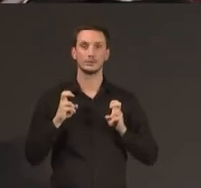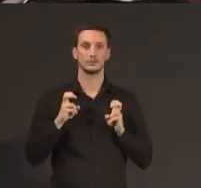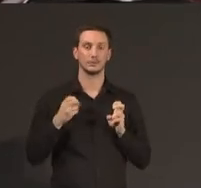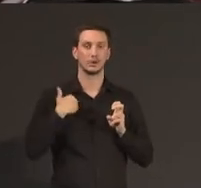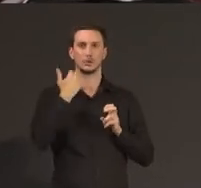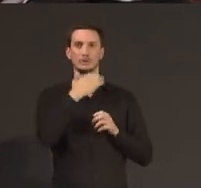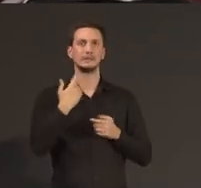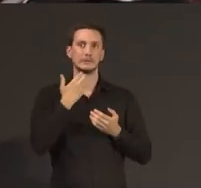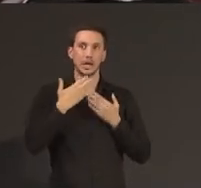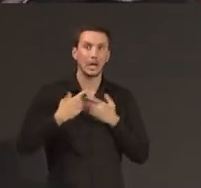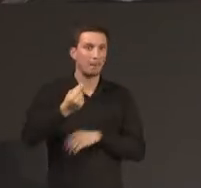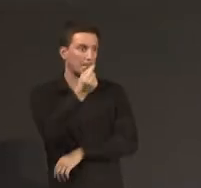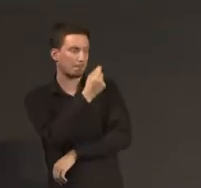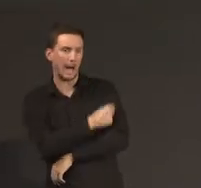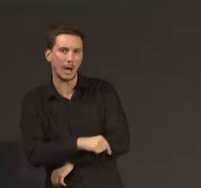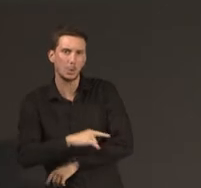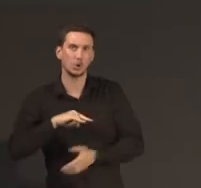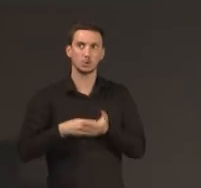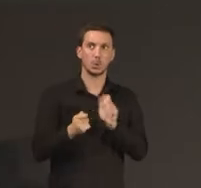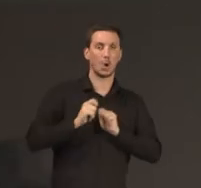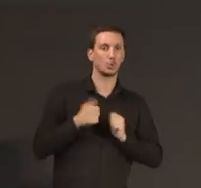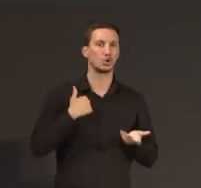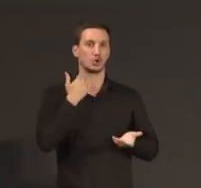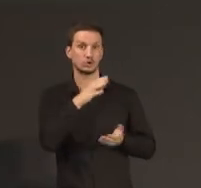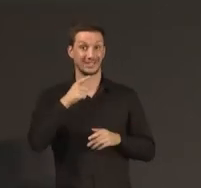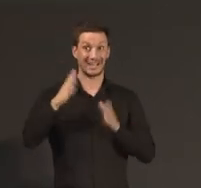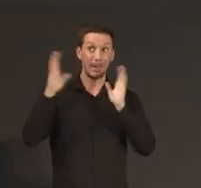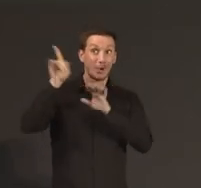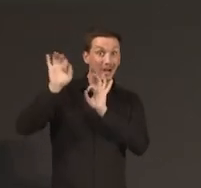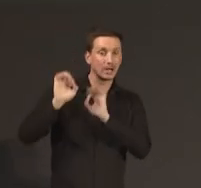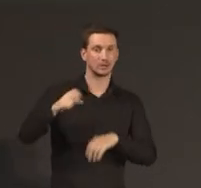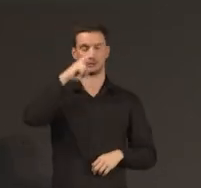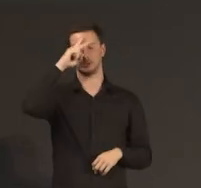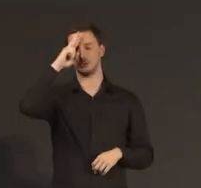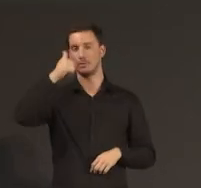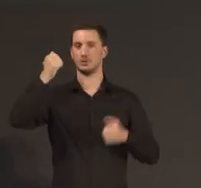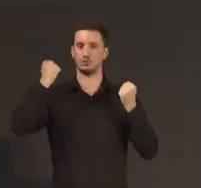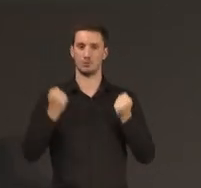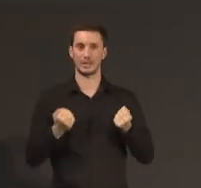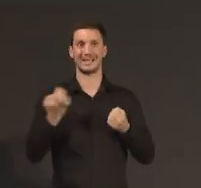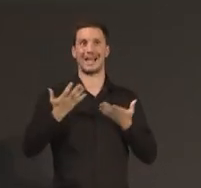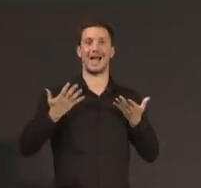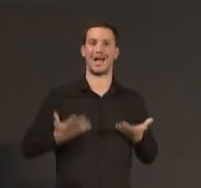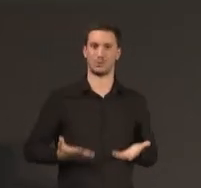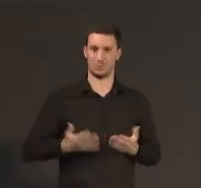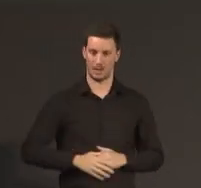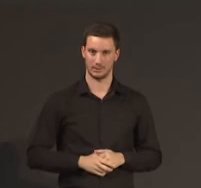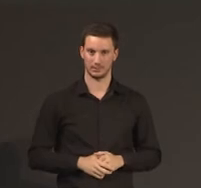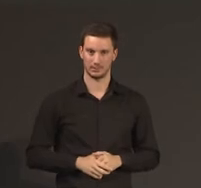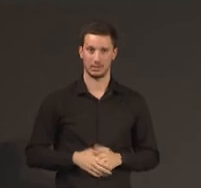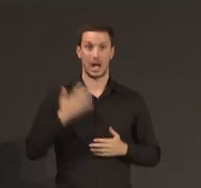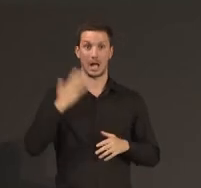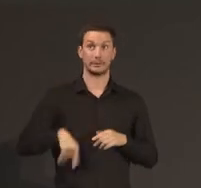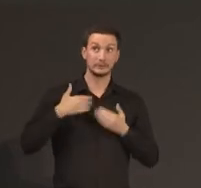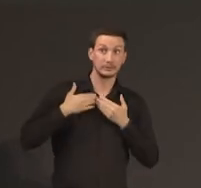unes vacunes que serien efectives. El nivell d'incertesa aleshores era molt més alt que el que hi ha avui. I ens en vam